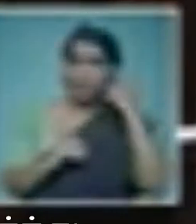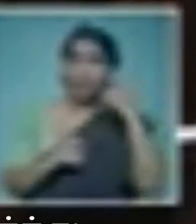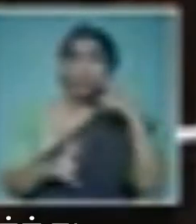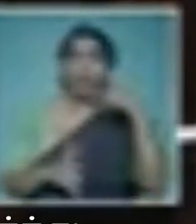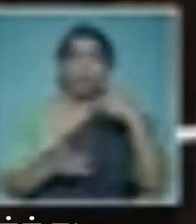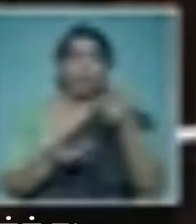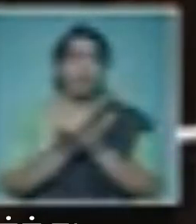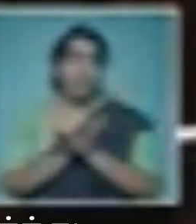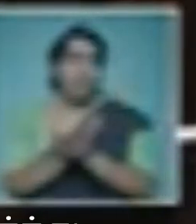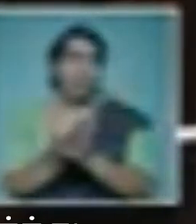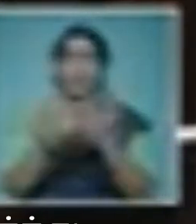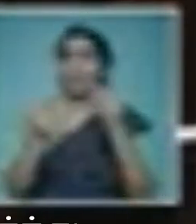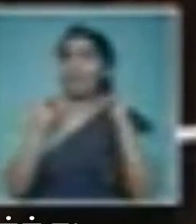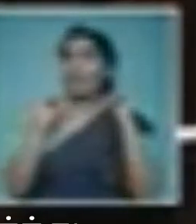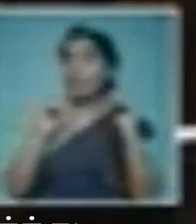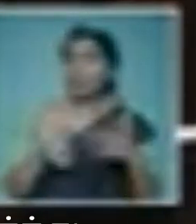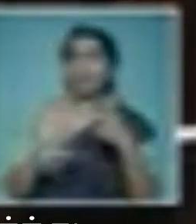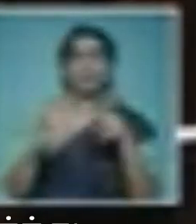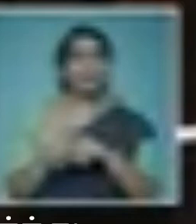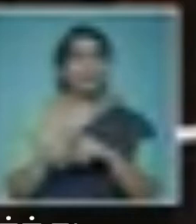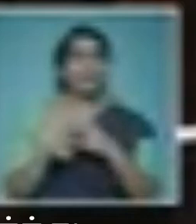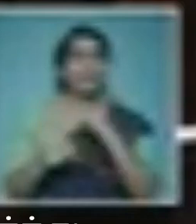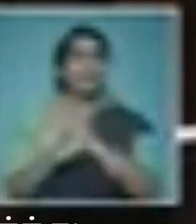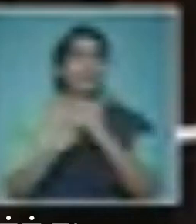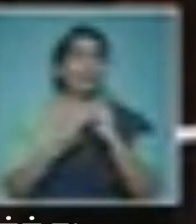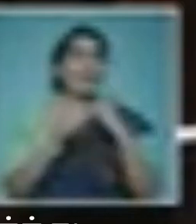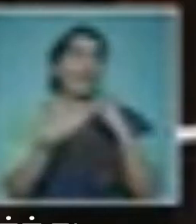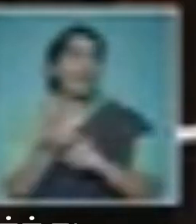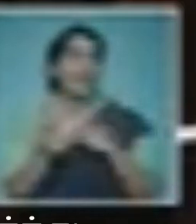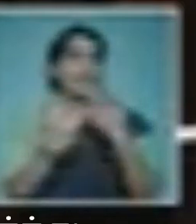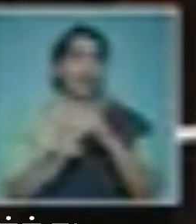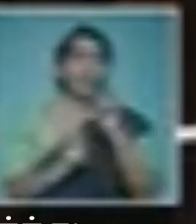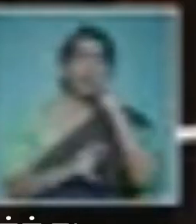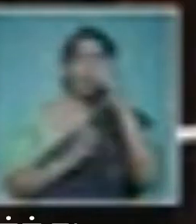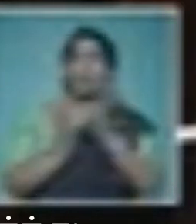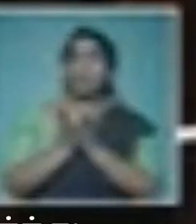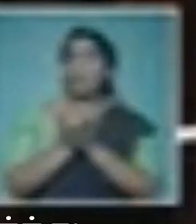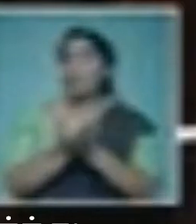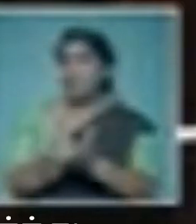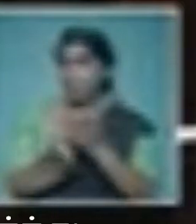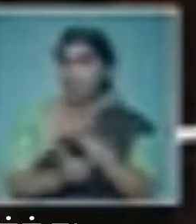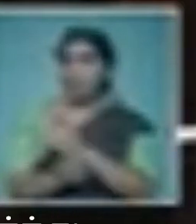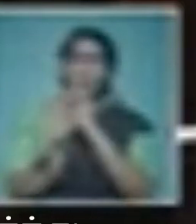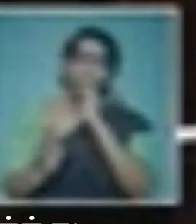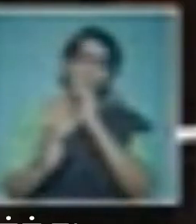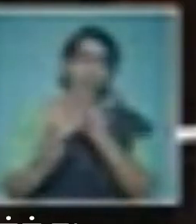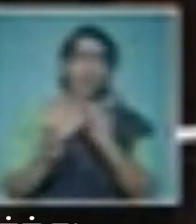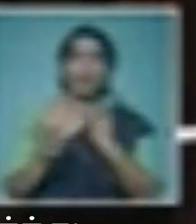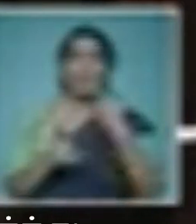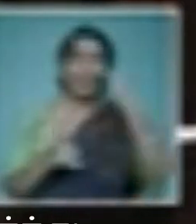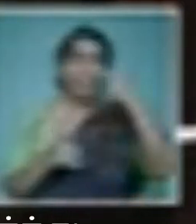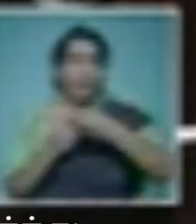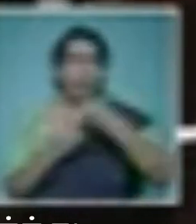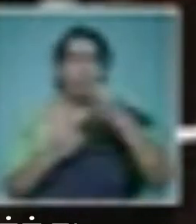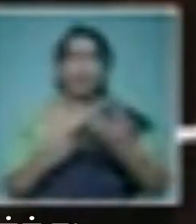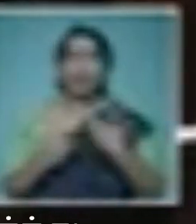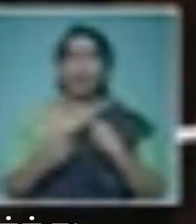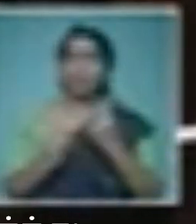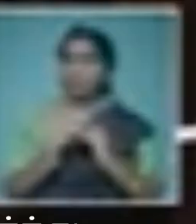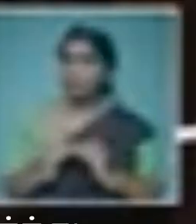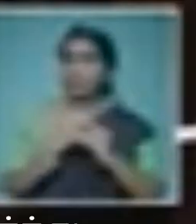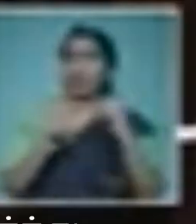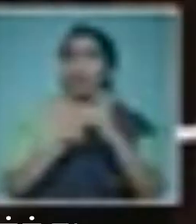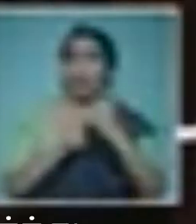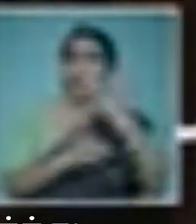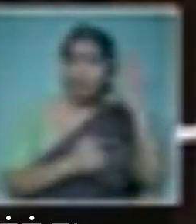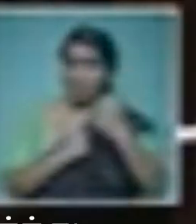ගෙනෙයි බෝට්ටු ගෙනෙයි ඊට පස්සේ GPS දෙයි මුහුදු යන මිනිස්සුර බෝට්ටු මුහුදු යන මිනිස්සුර අඩුම ගන්න කෙරිසින් ඔයිල් දෙයි අපි ආර්ථිකය හදන ඩොලර්